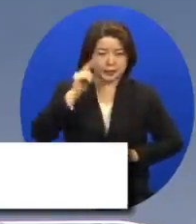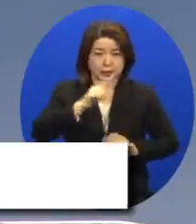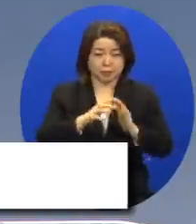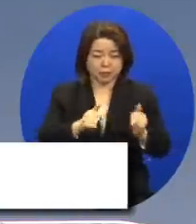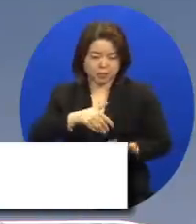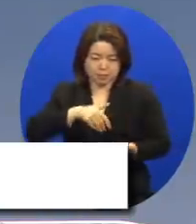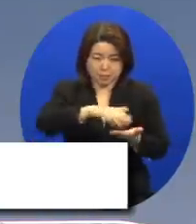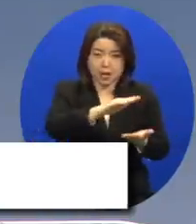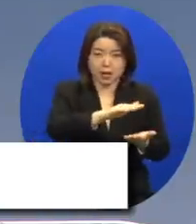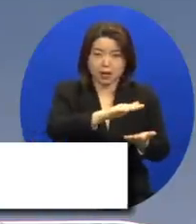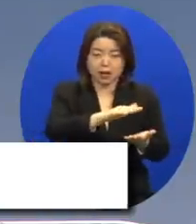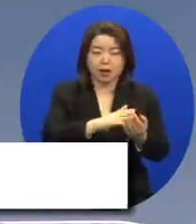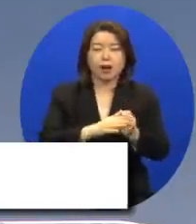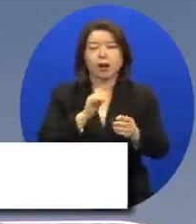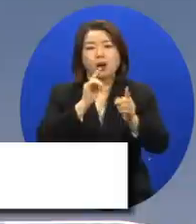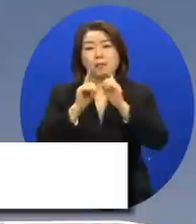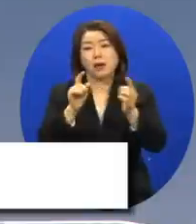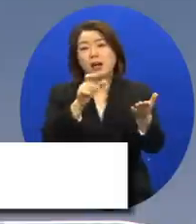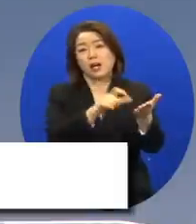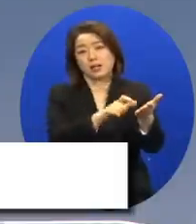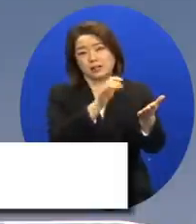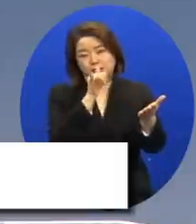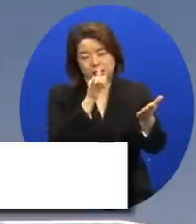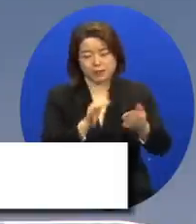사람에 대해서 그렇게 말을 합니다